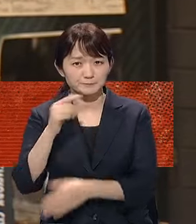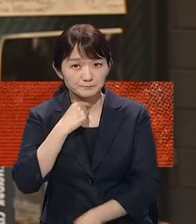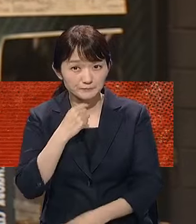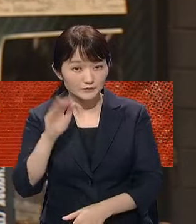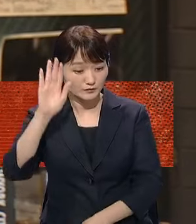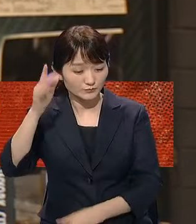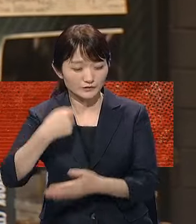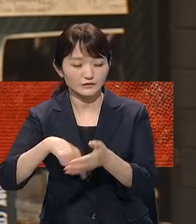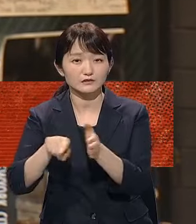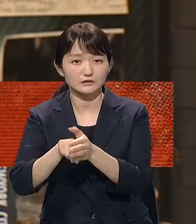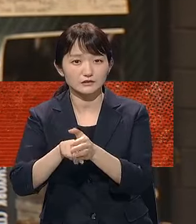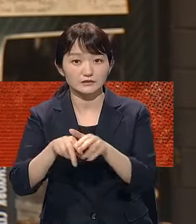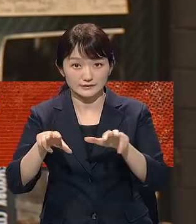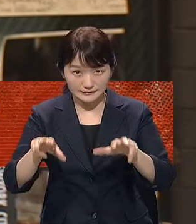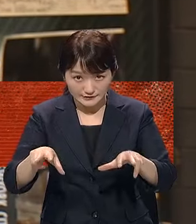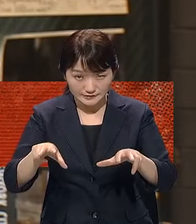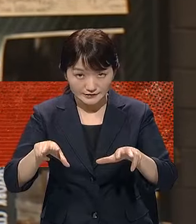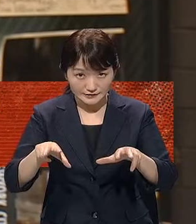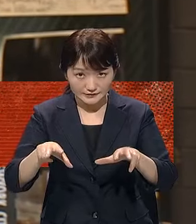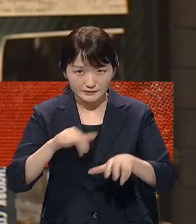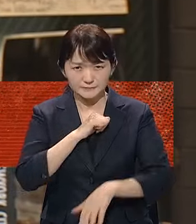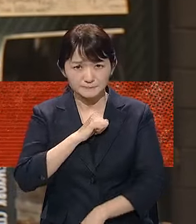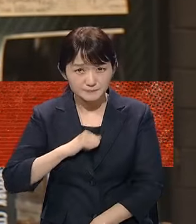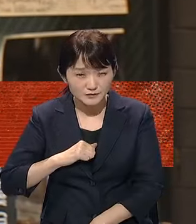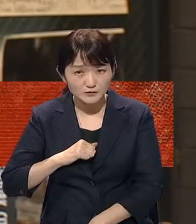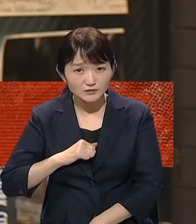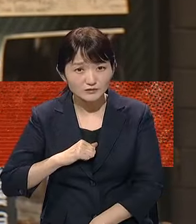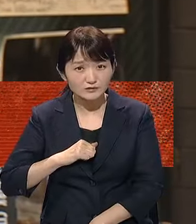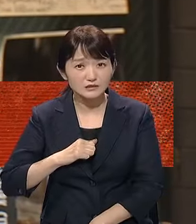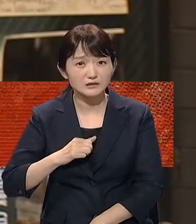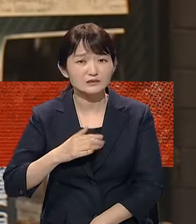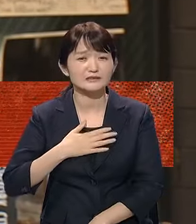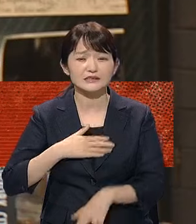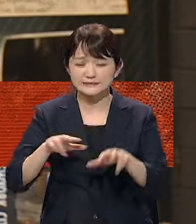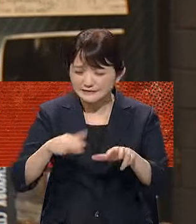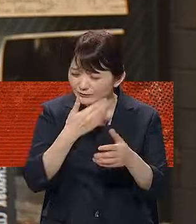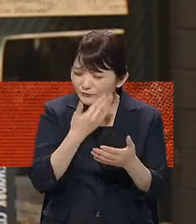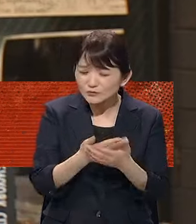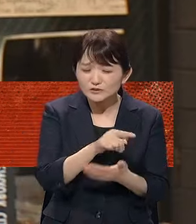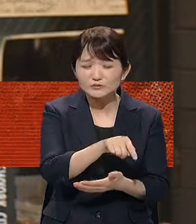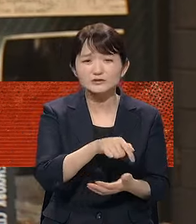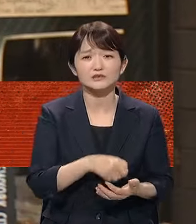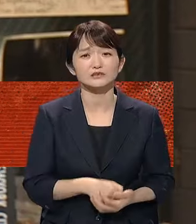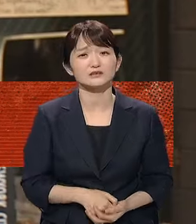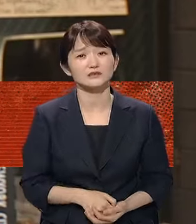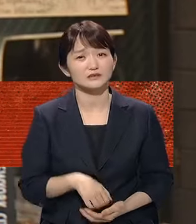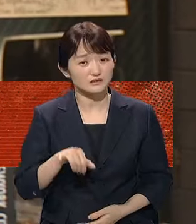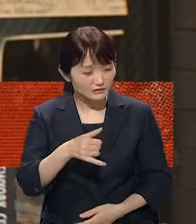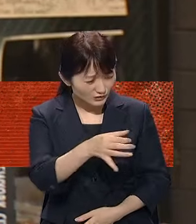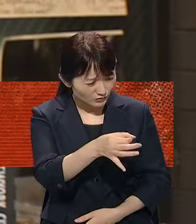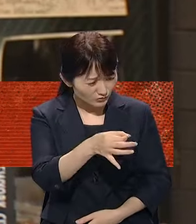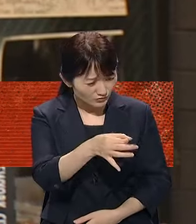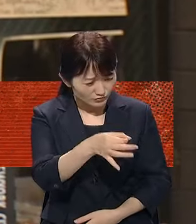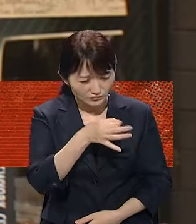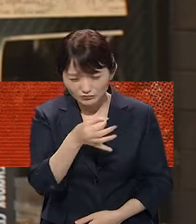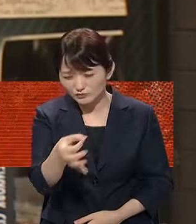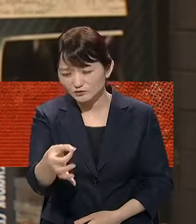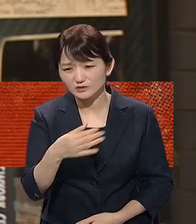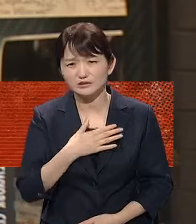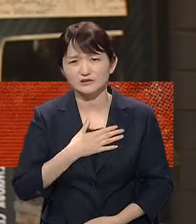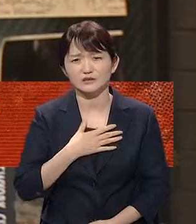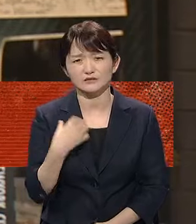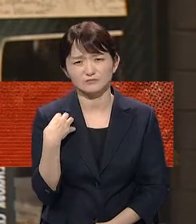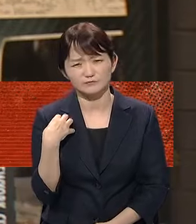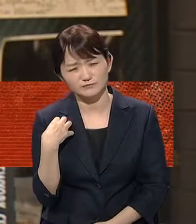미래를 위해서 현재를 희생하는 건데 난 지금이 더 중요하다고 너 너 데이트 비용 부담할 때마다 나 진짜